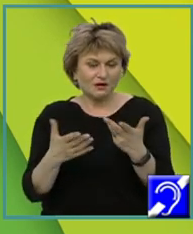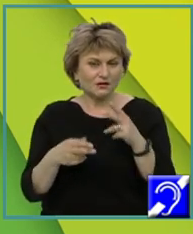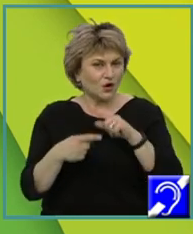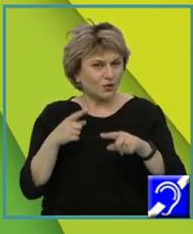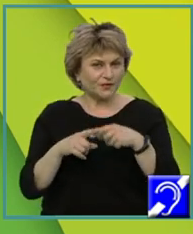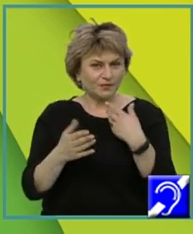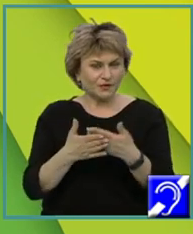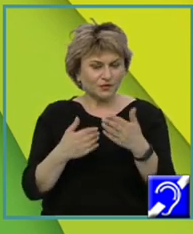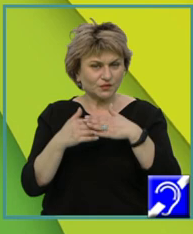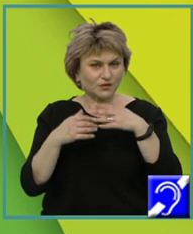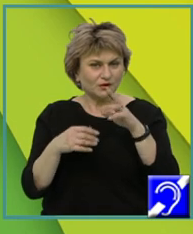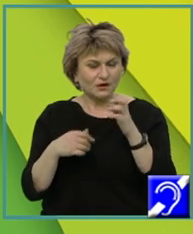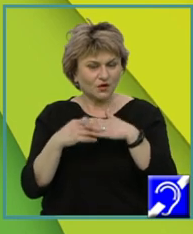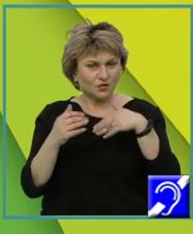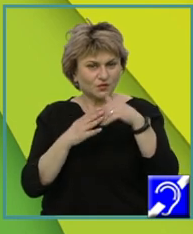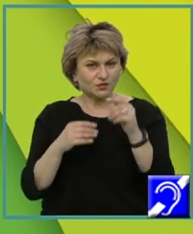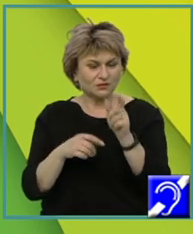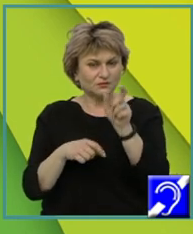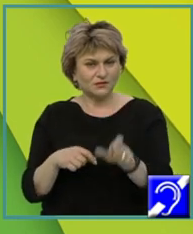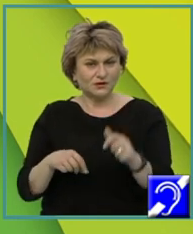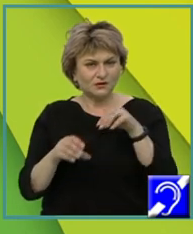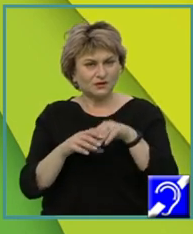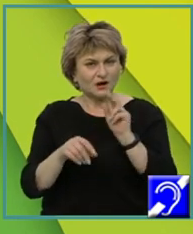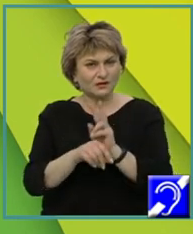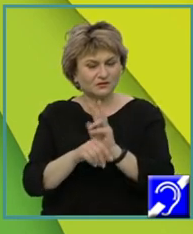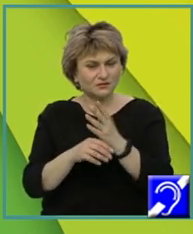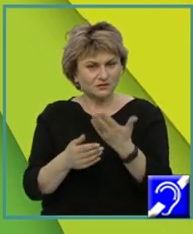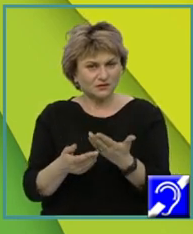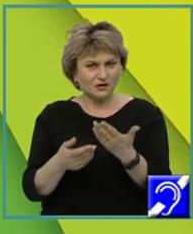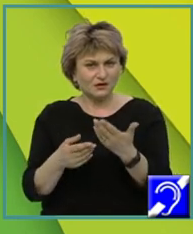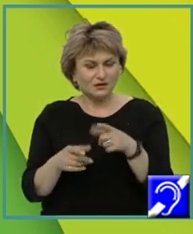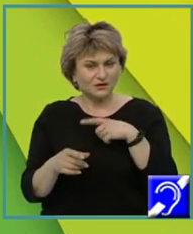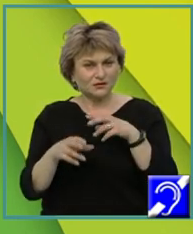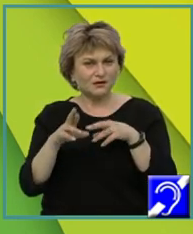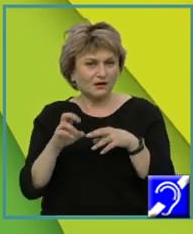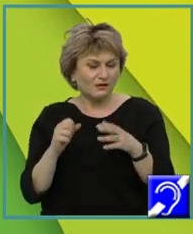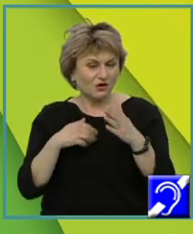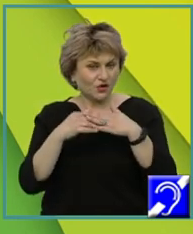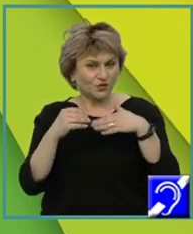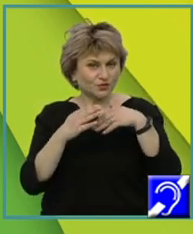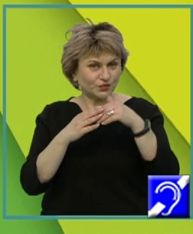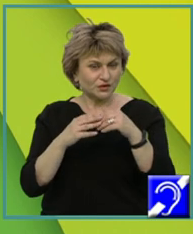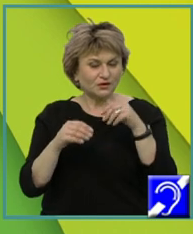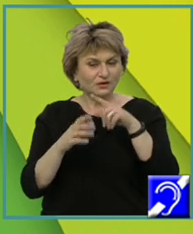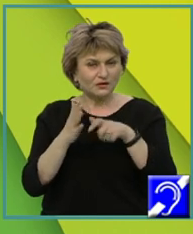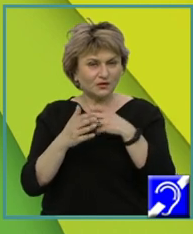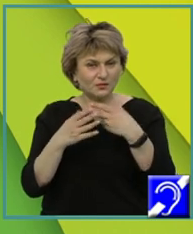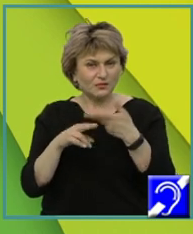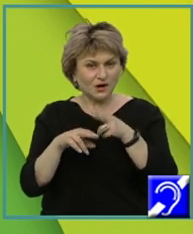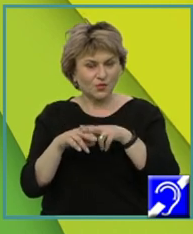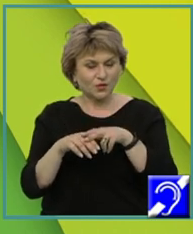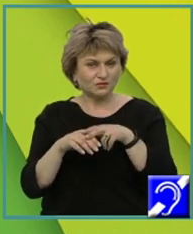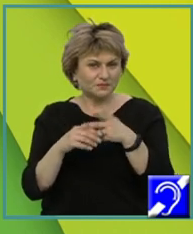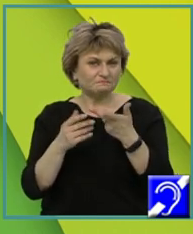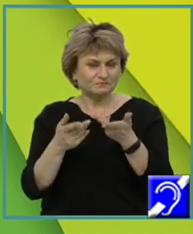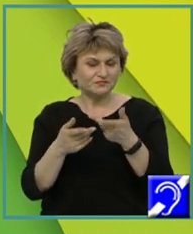construcție reconstrucție a unui personaj in absentia poetul la Dima este reconstruit din mai multe perspective